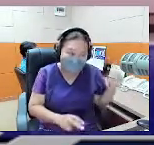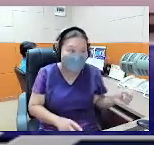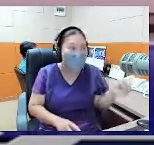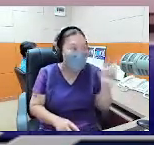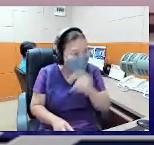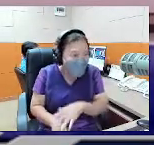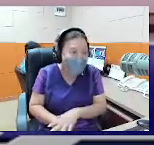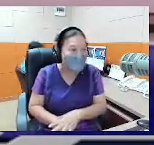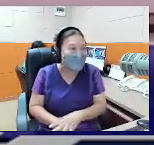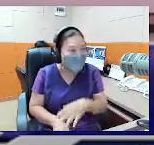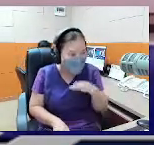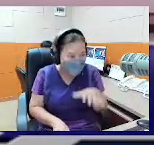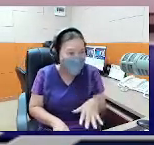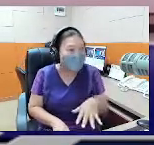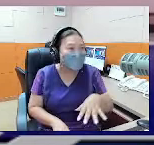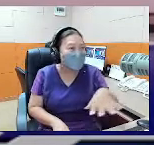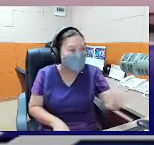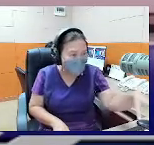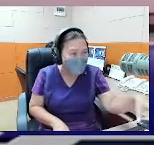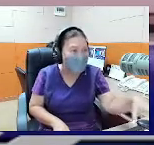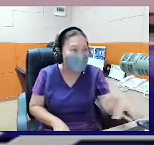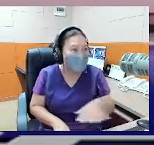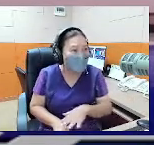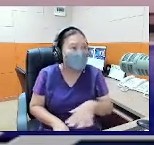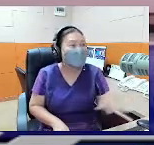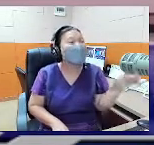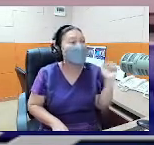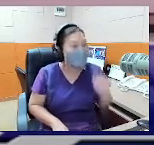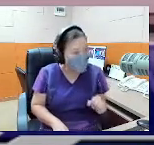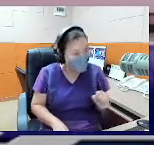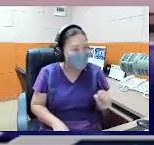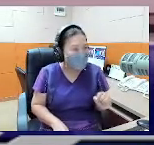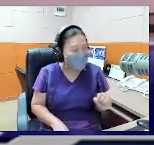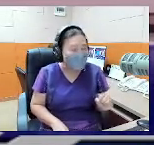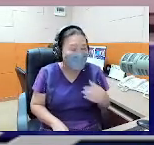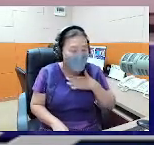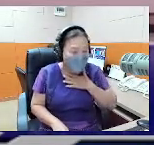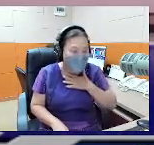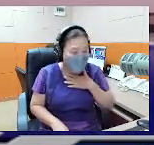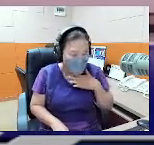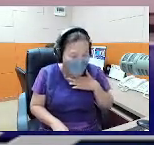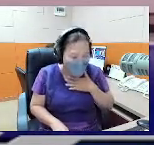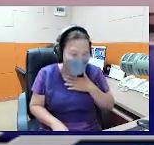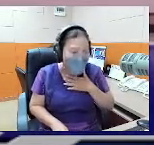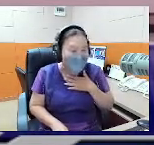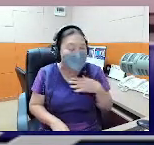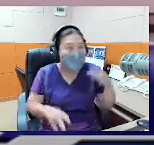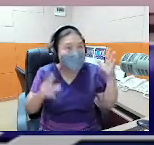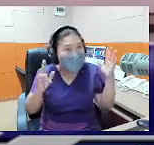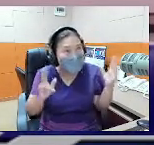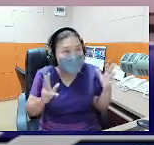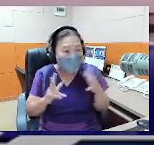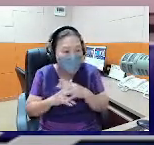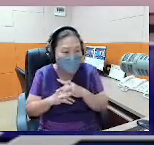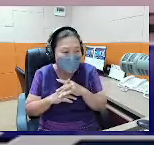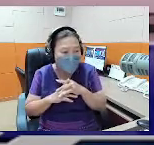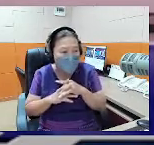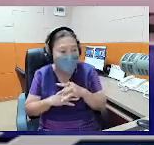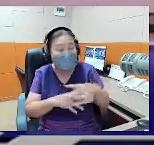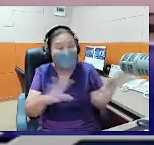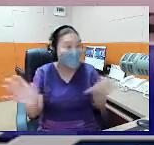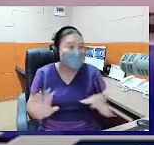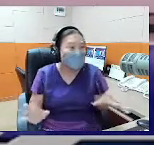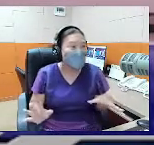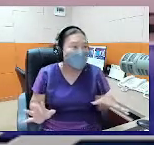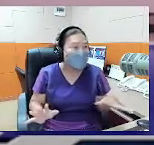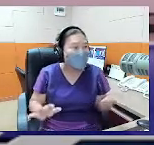ภาษาที่2ที่3ก็สำคัญที่เราจำเป็นจะต้องให้เด็กได้เรียนรู้ไปด้วยเพื่อประโยชน์ในอนาคตแล้วก็รวมไปถึงเรื่องของ